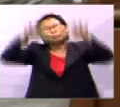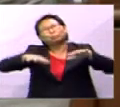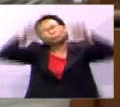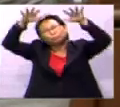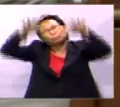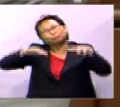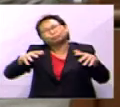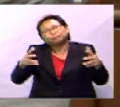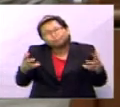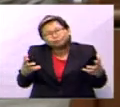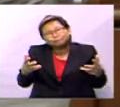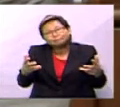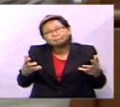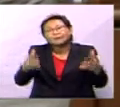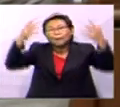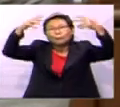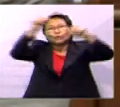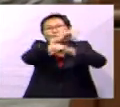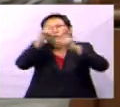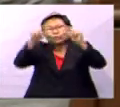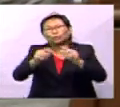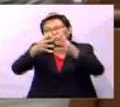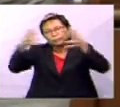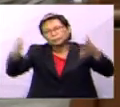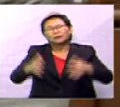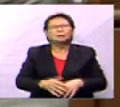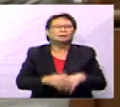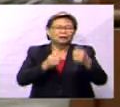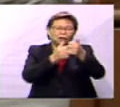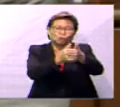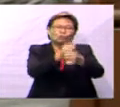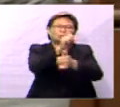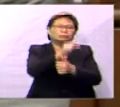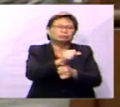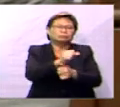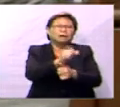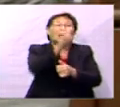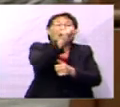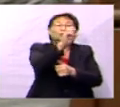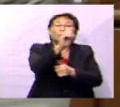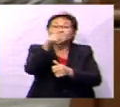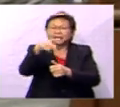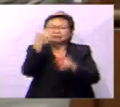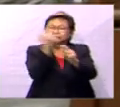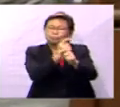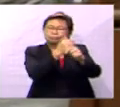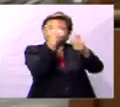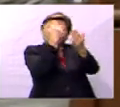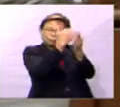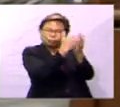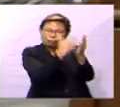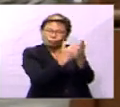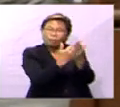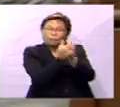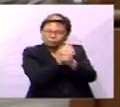terkujuh, maka pengetua dan gubsor akan mengikut standard-standard yang telah kita tetapkan, iaitu dengan menyelamatkan harta